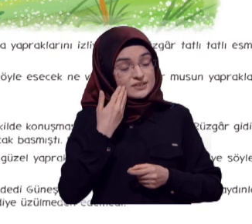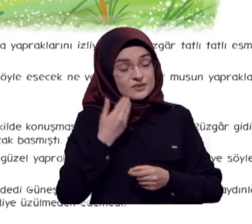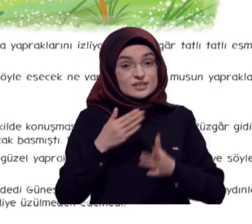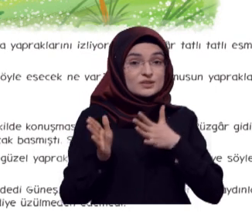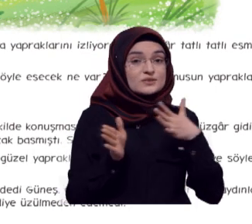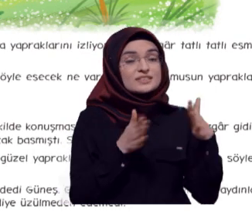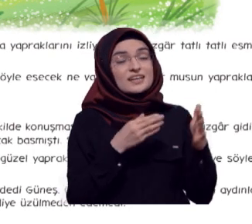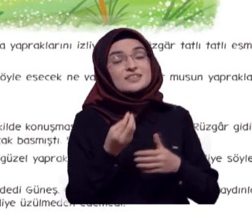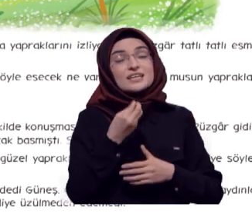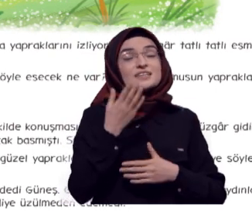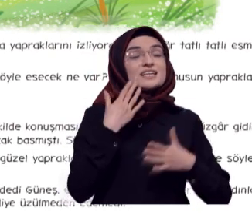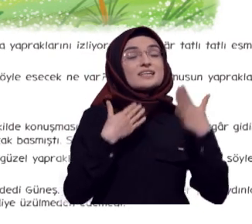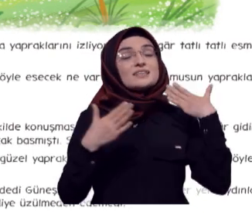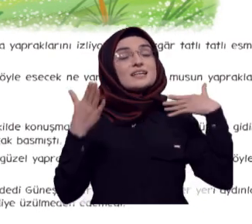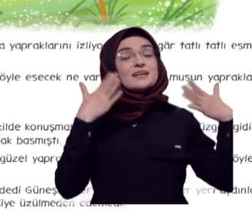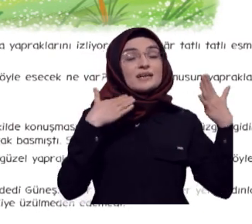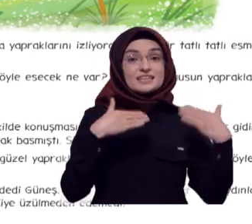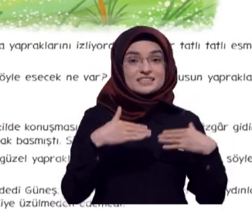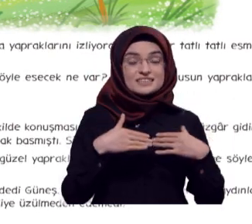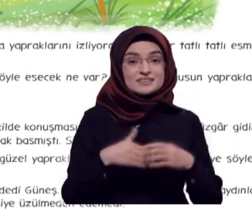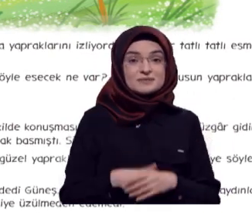tatlı tatlı esmeye başladı.